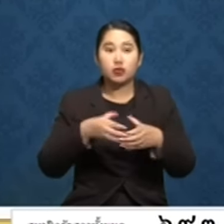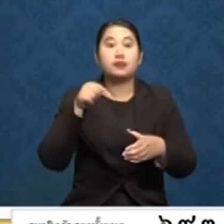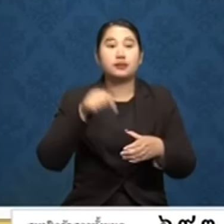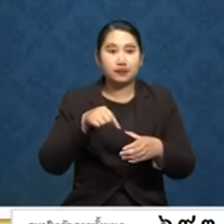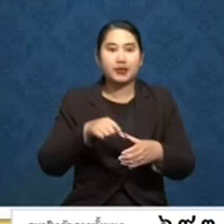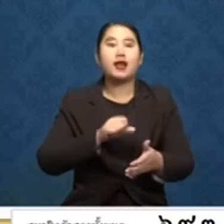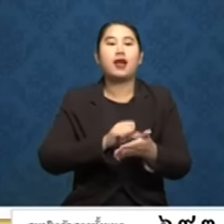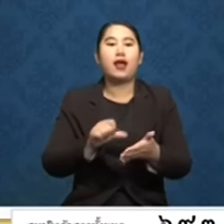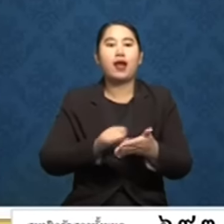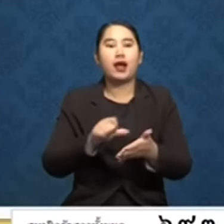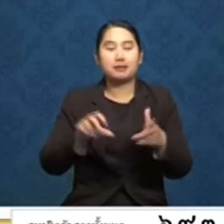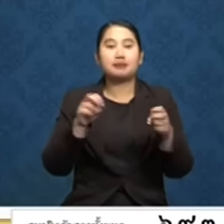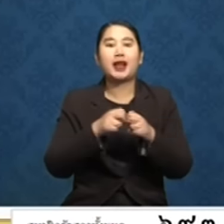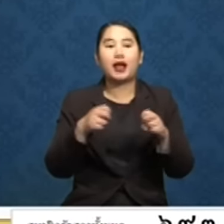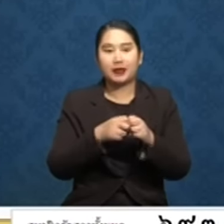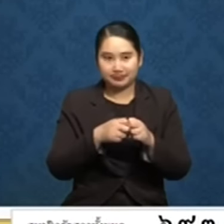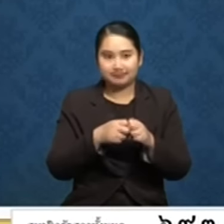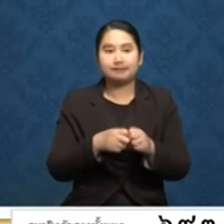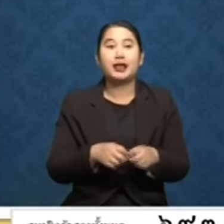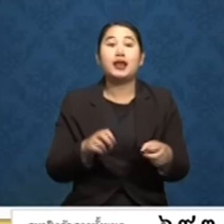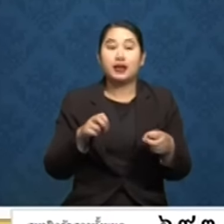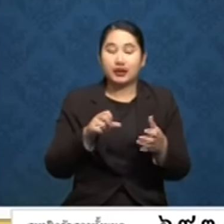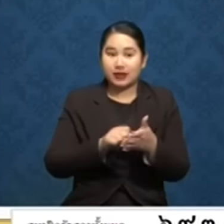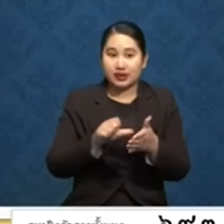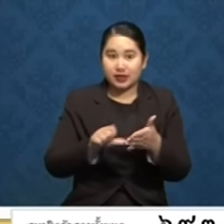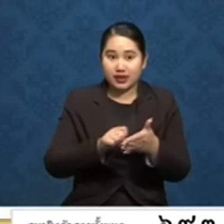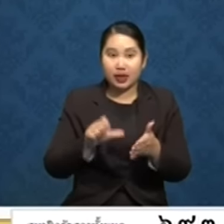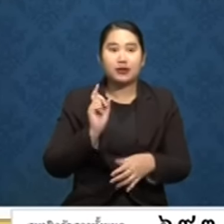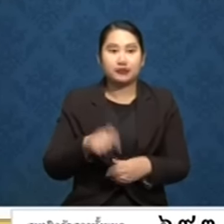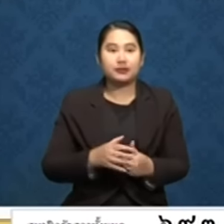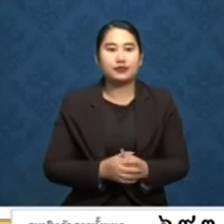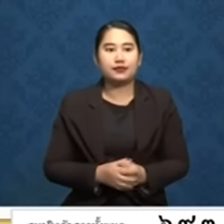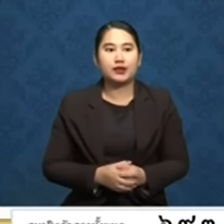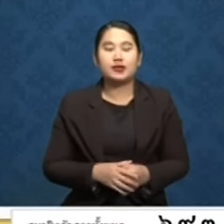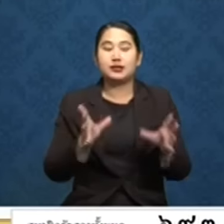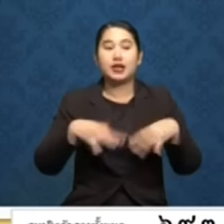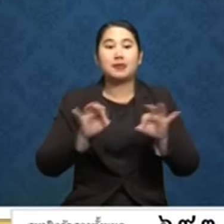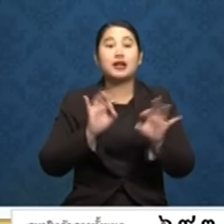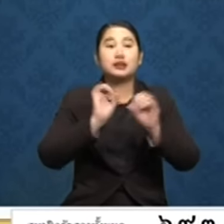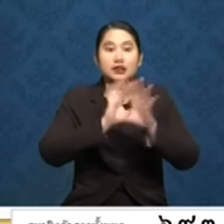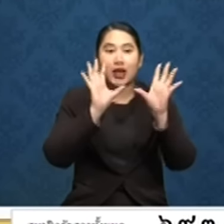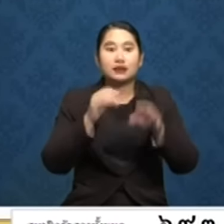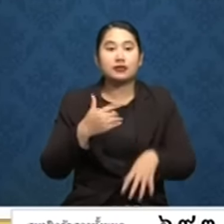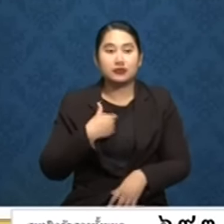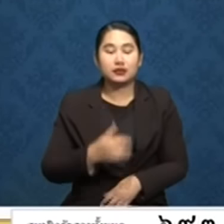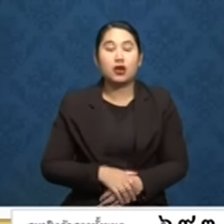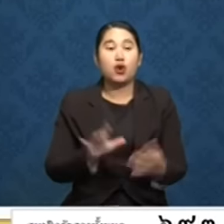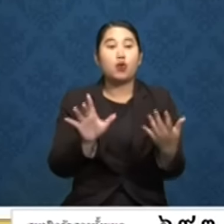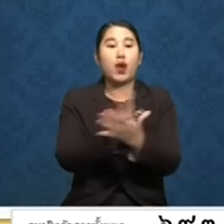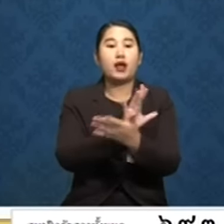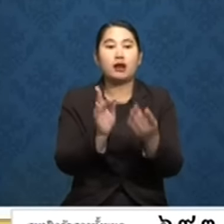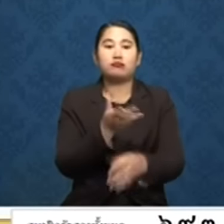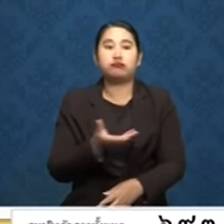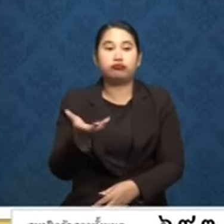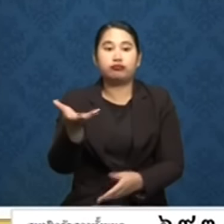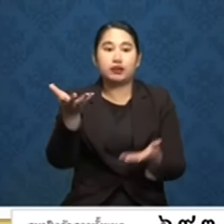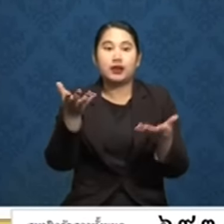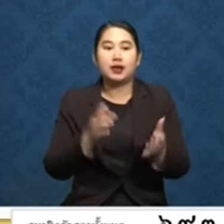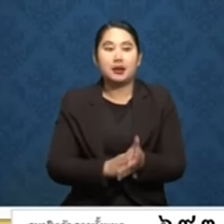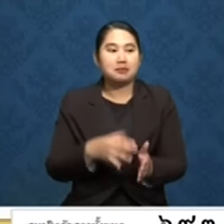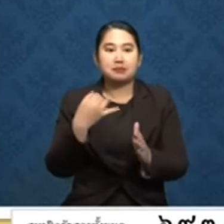าแก้ปมปัญหามาคลายปมปัญหานี้ด้วยกันแสดงจุดยืนครับว่าวัฒนธรรมลอยนวลผลผิดจะต้องไม่เ